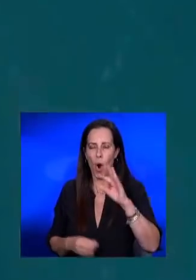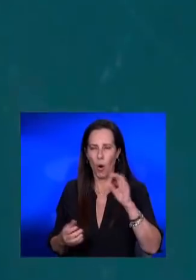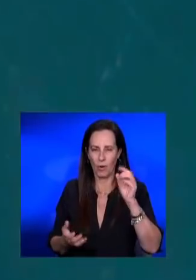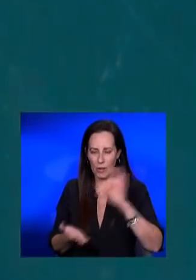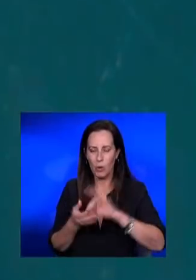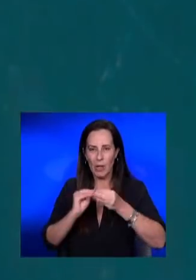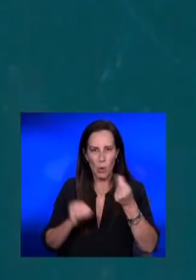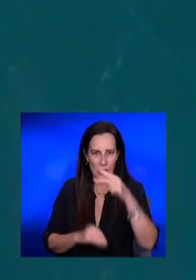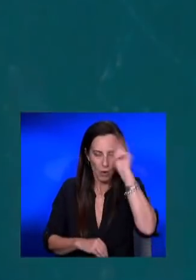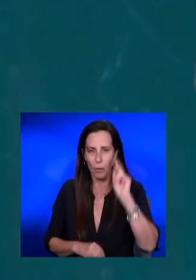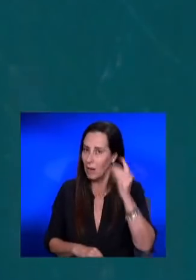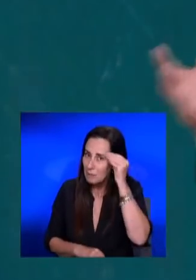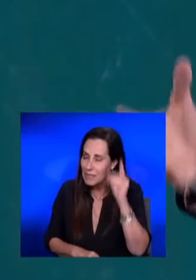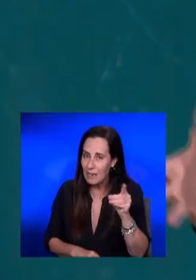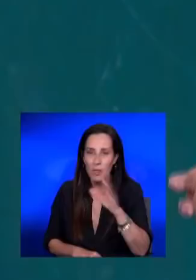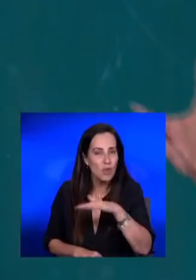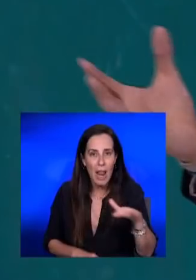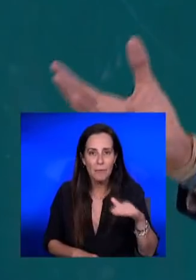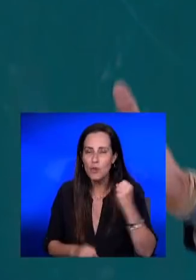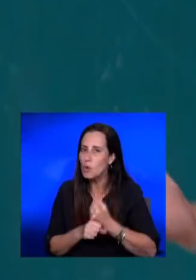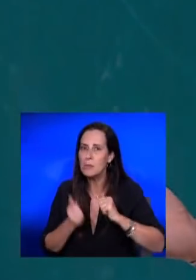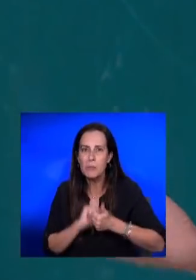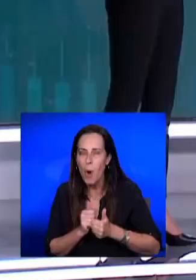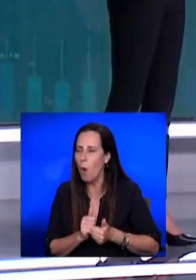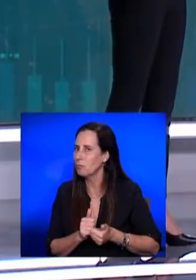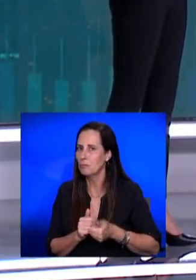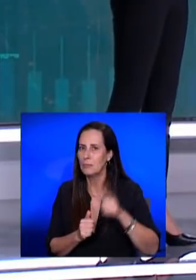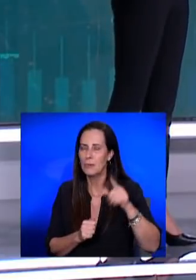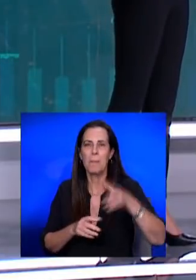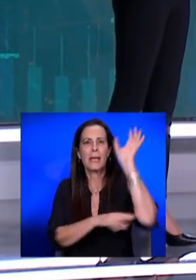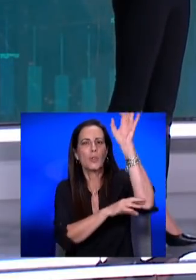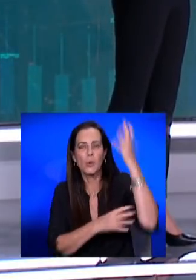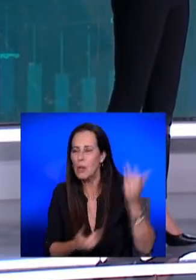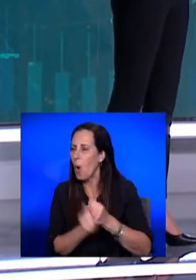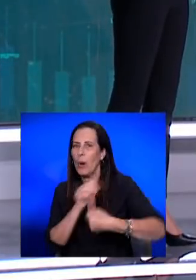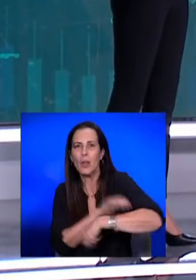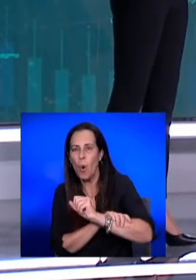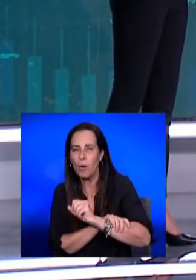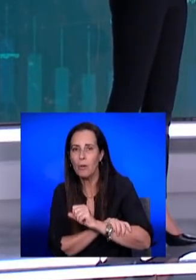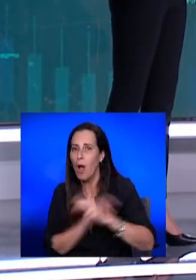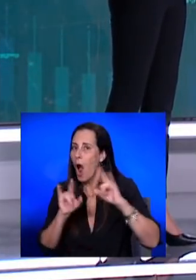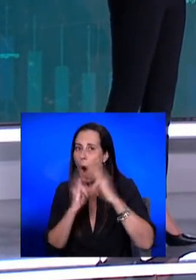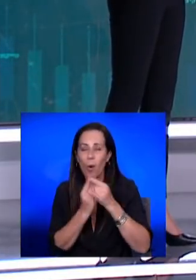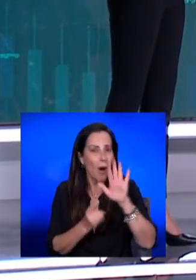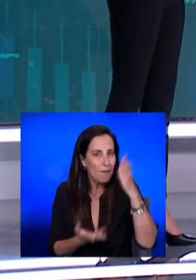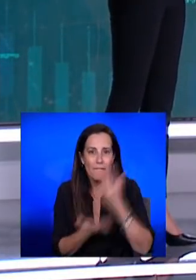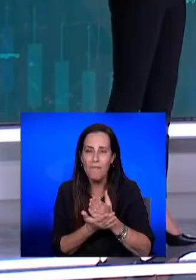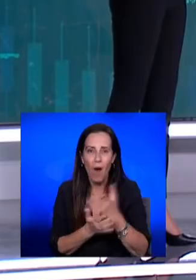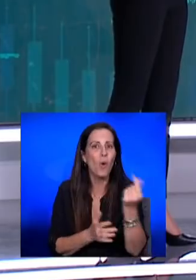להורים. אני מזכירה לך שילדים שעושים ספורט נמצאים בכדורסל או בכדורגל, החוגים האלה גם הם היו